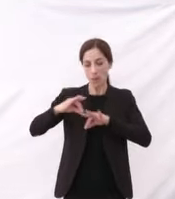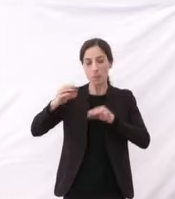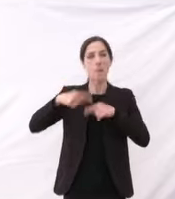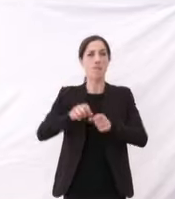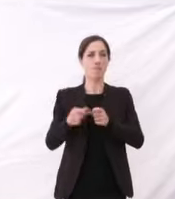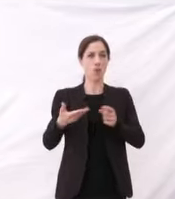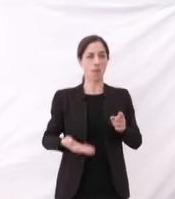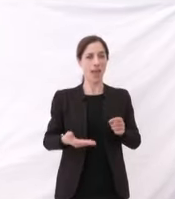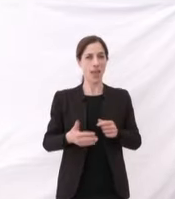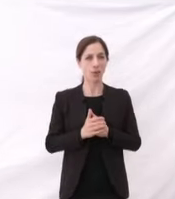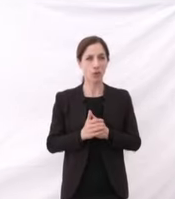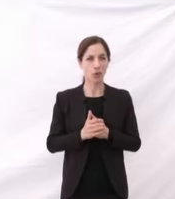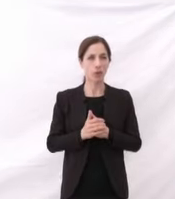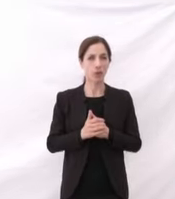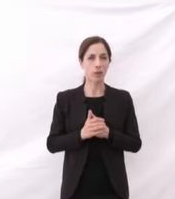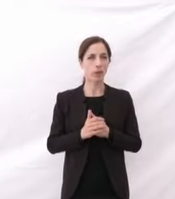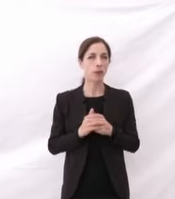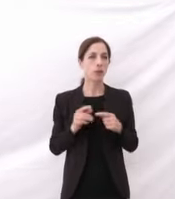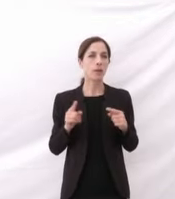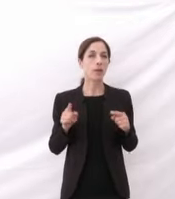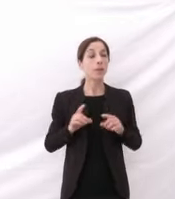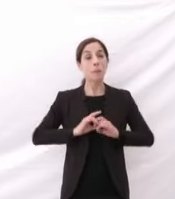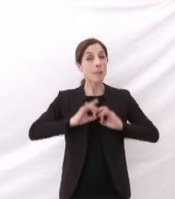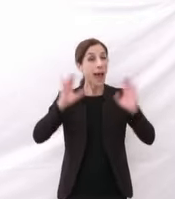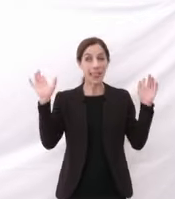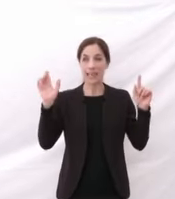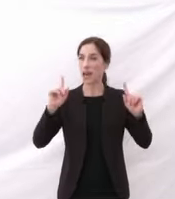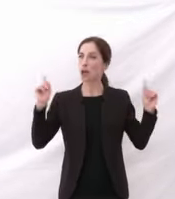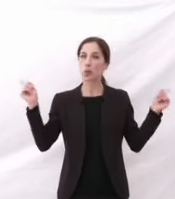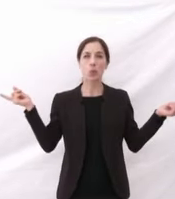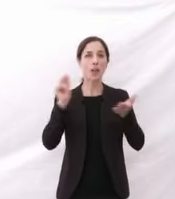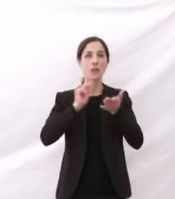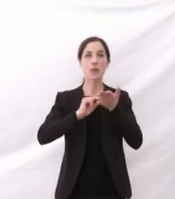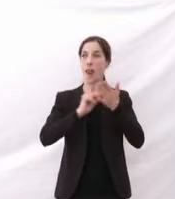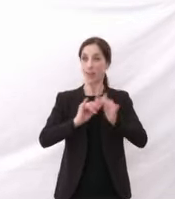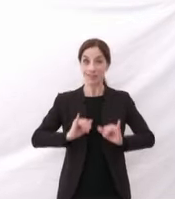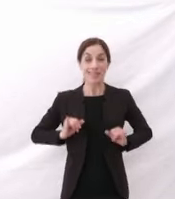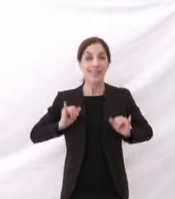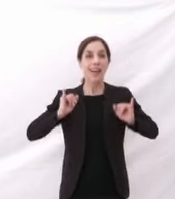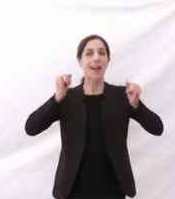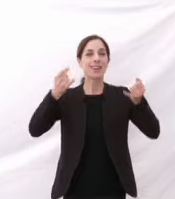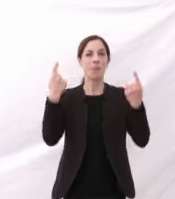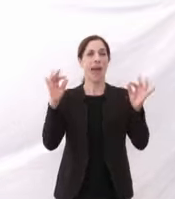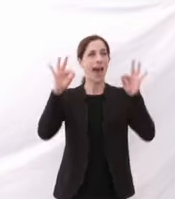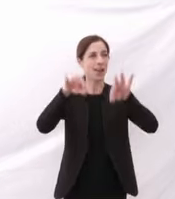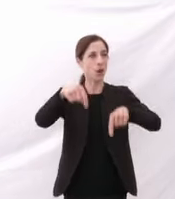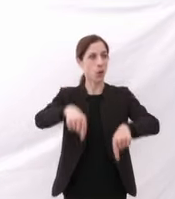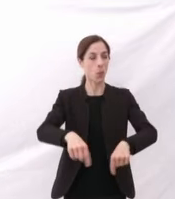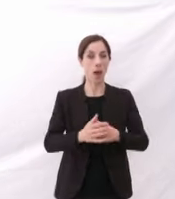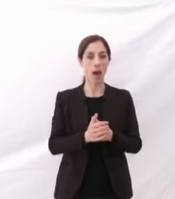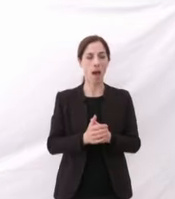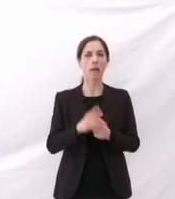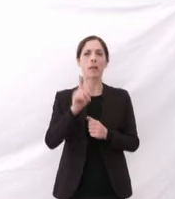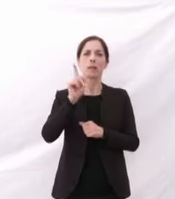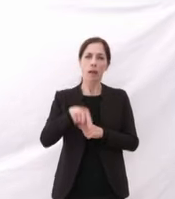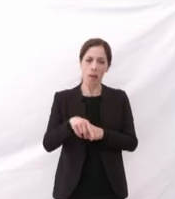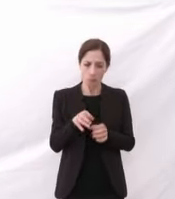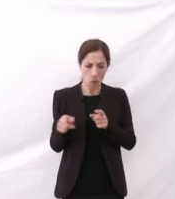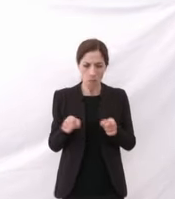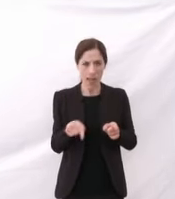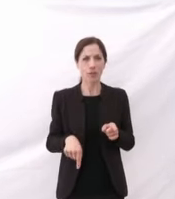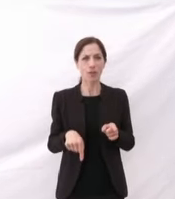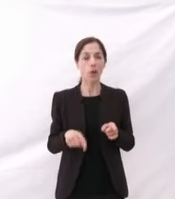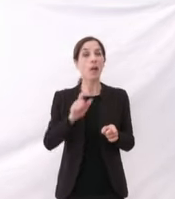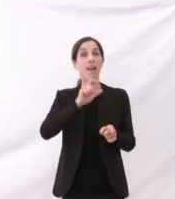Siamo stati, delle scuole sono usciti tutti questa mattina. E in questo momento in tante altre parti d'Italia sta avvenendo la stessa